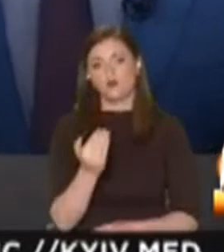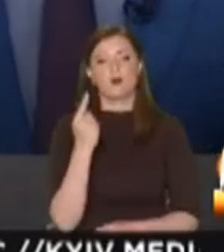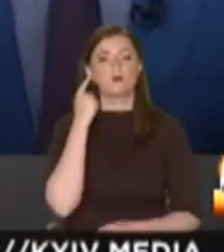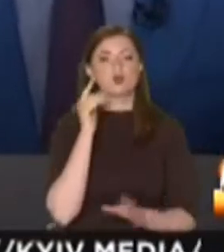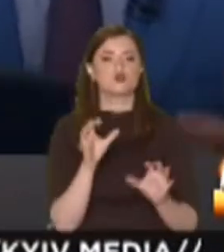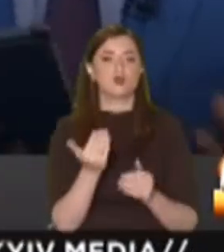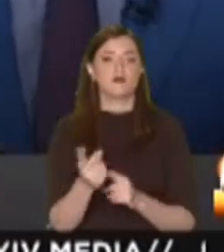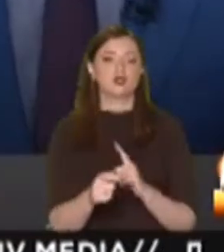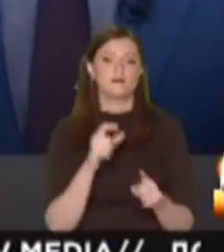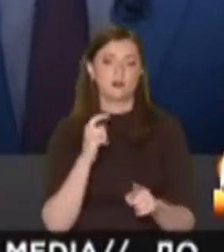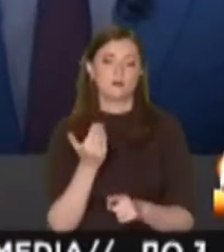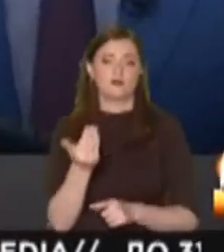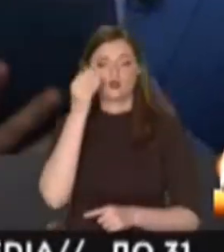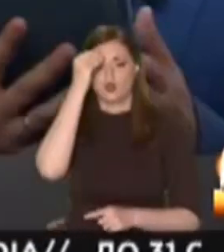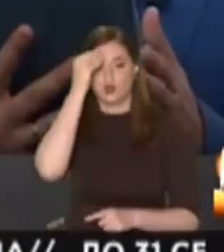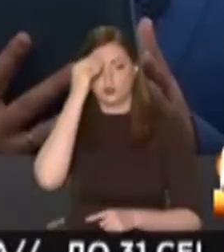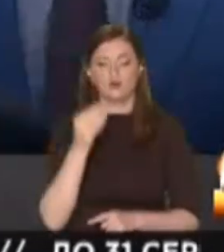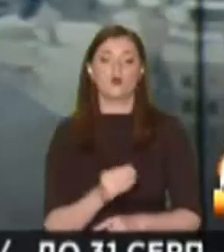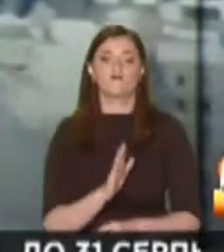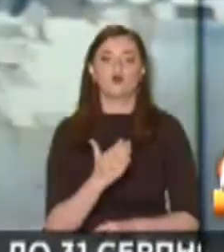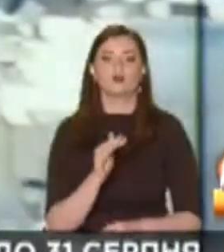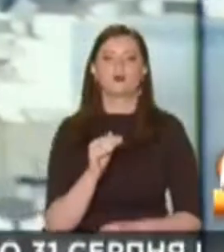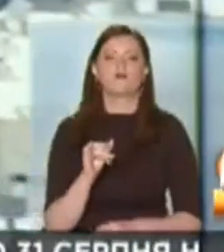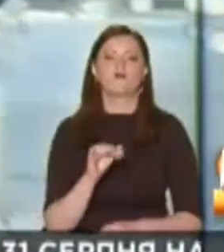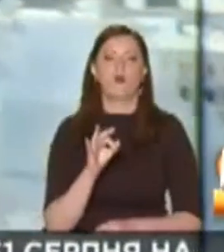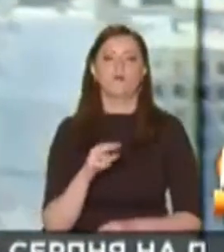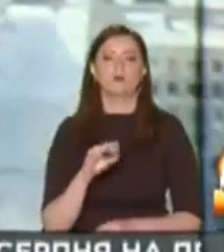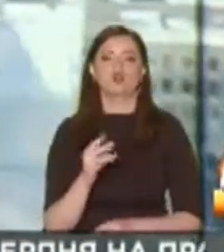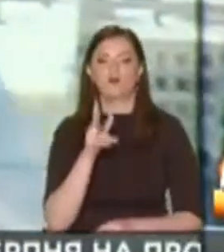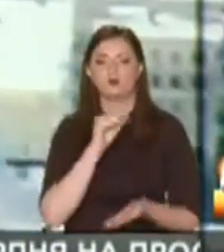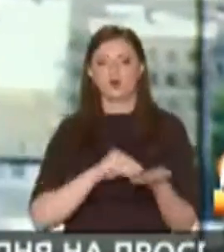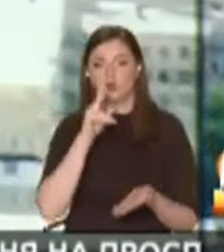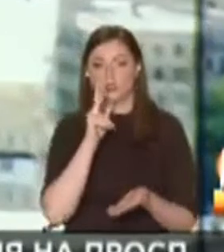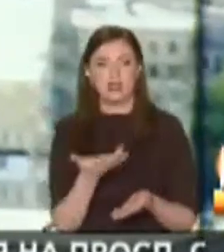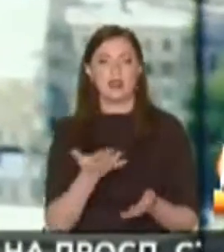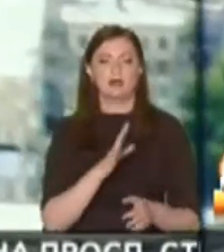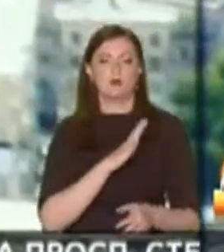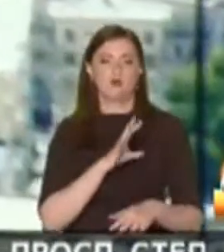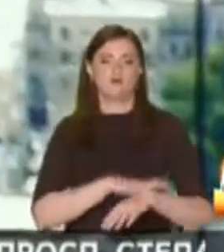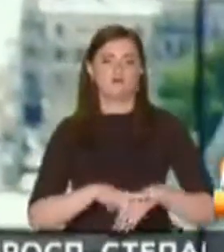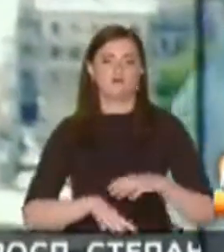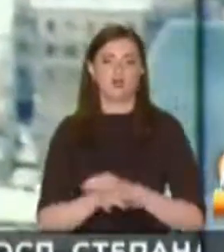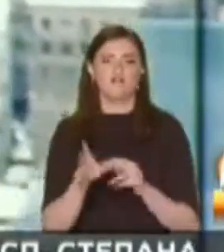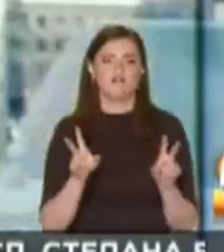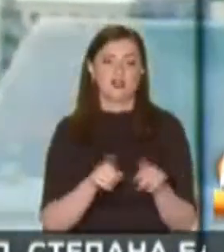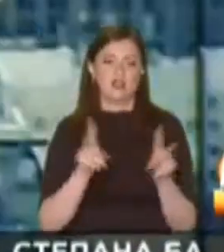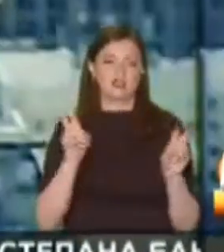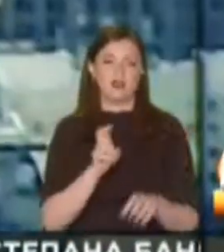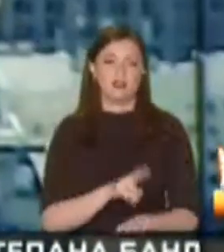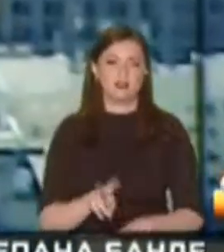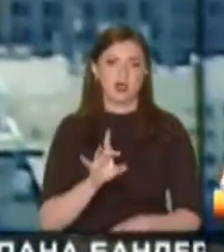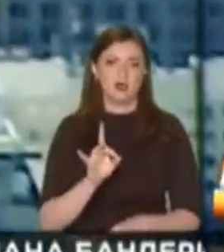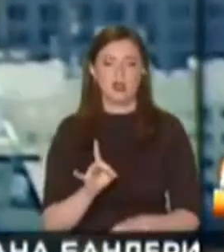Почули ваші відповіді, почули вашу думку. Володимир Фомічов, журналіст, який 3 роки пробув в полоні у так званій ДНР, щойно